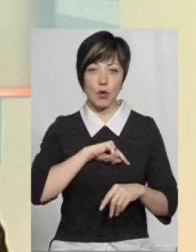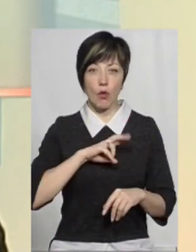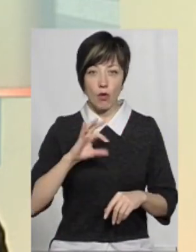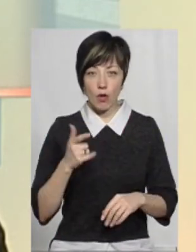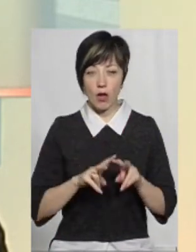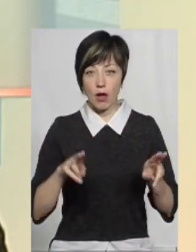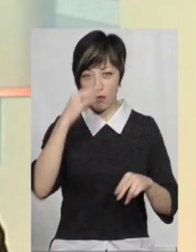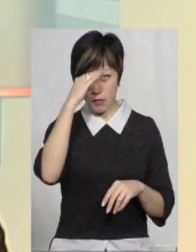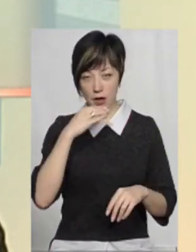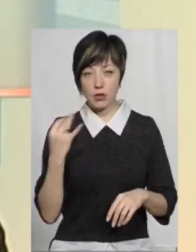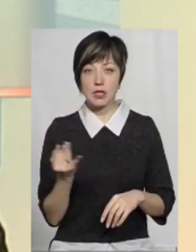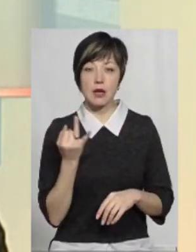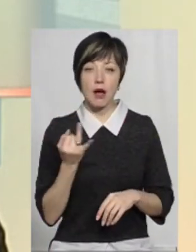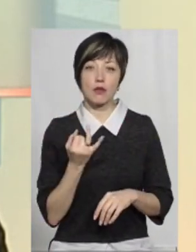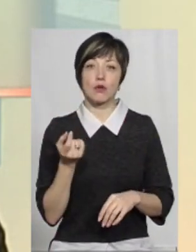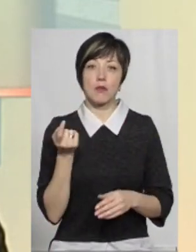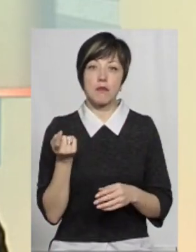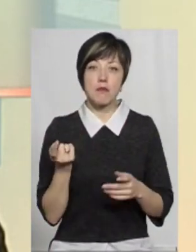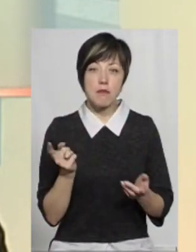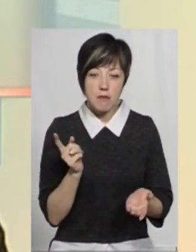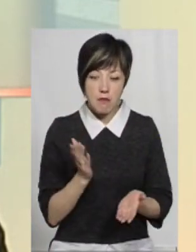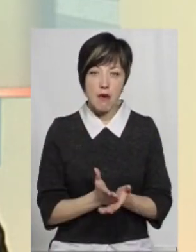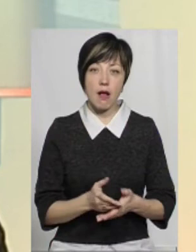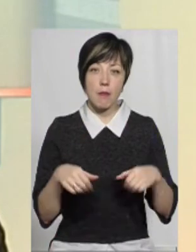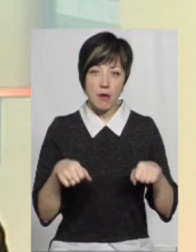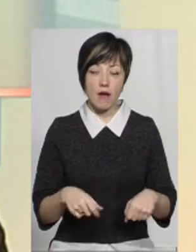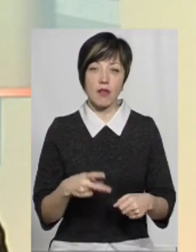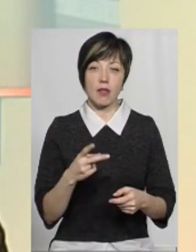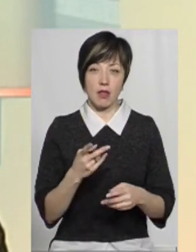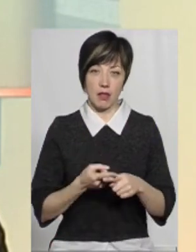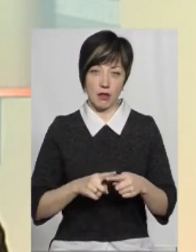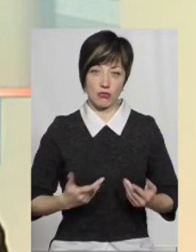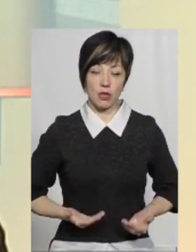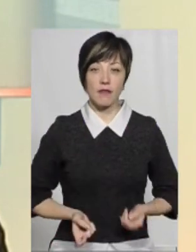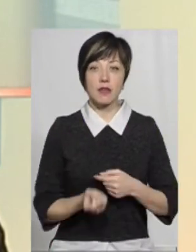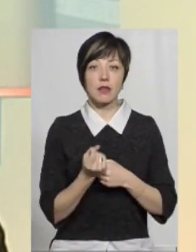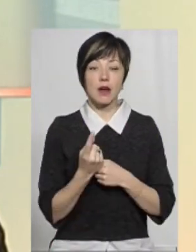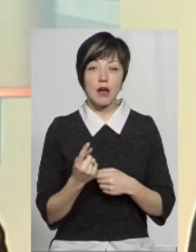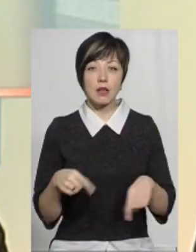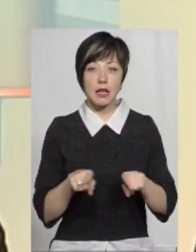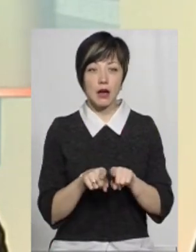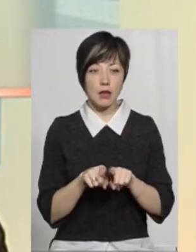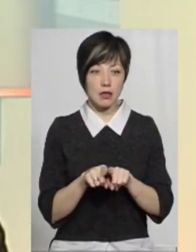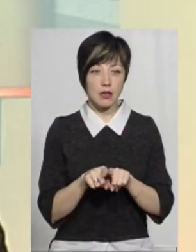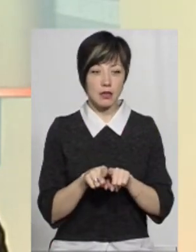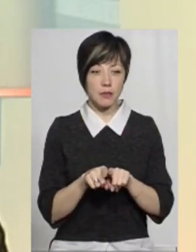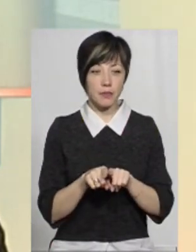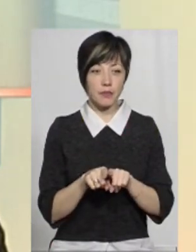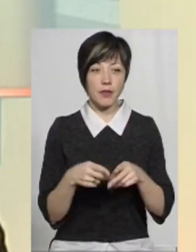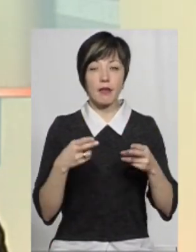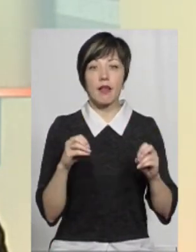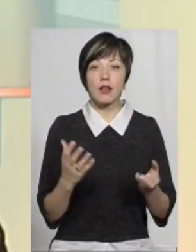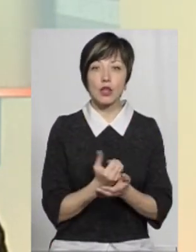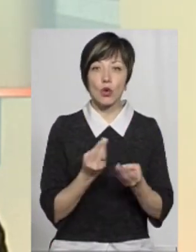як батько, зацікавлений, що вона мала право на існування, а зараз виникає про такі ресурси, де